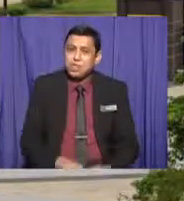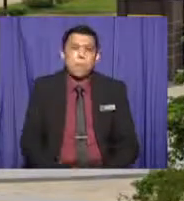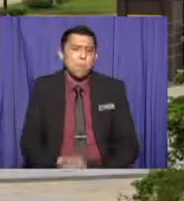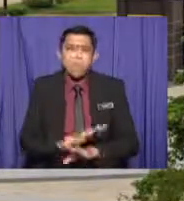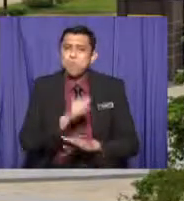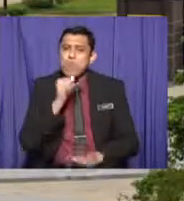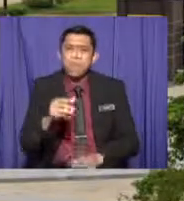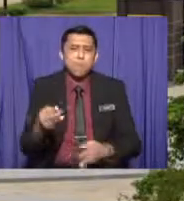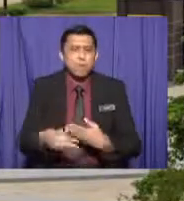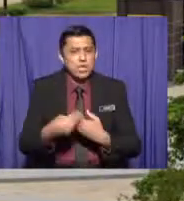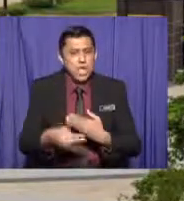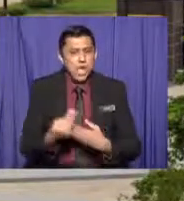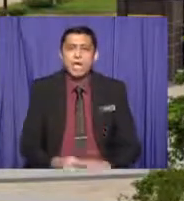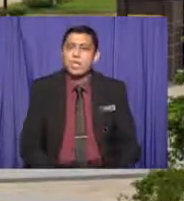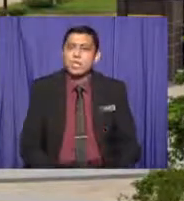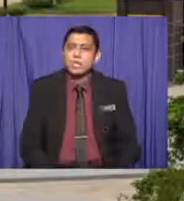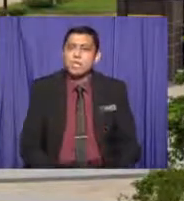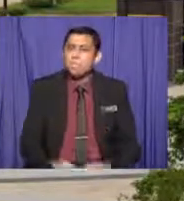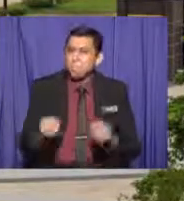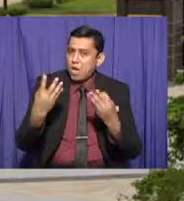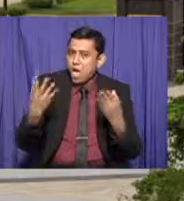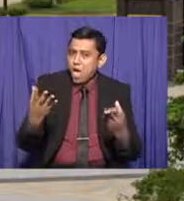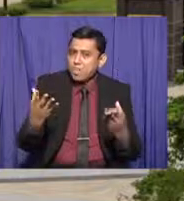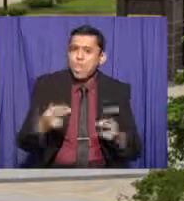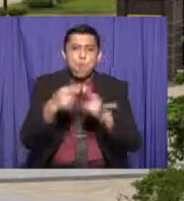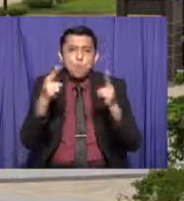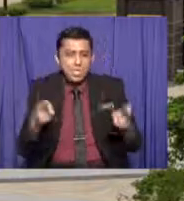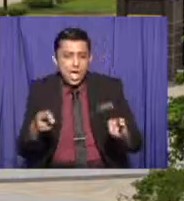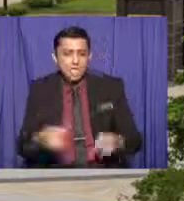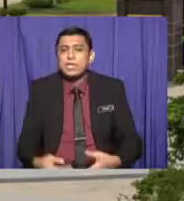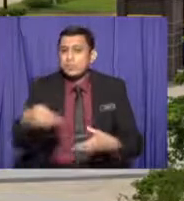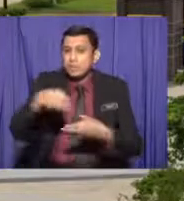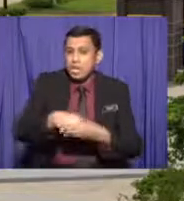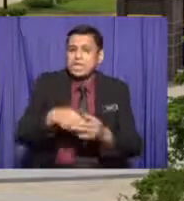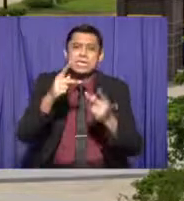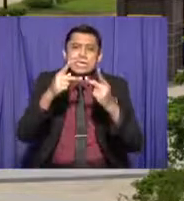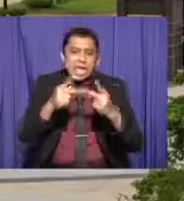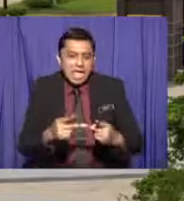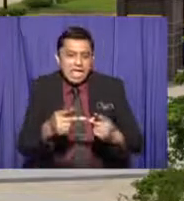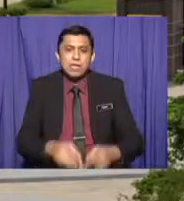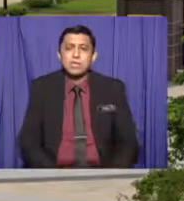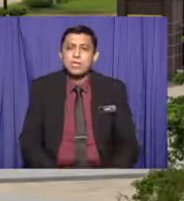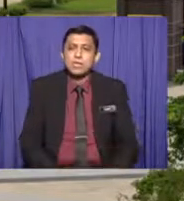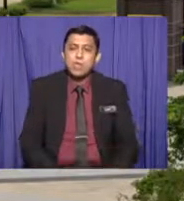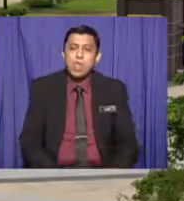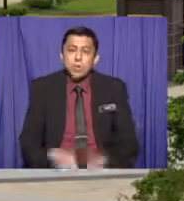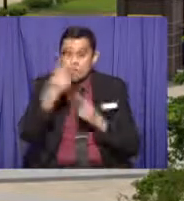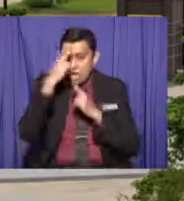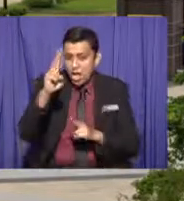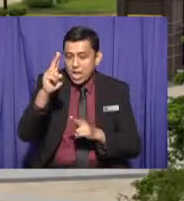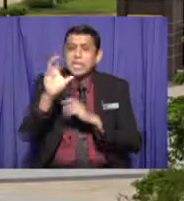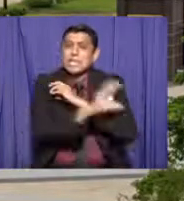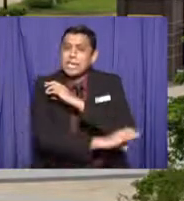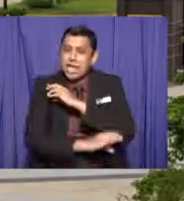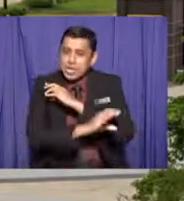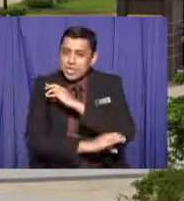mudah kerana terdapat banyak cabaran dalam mengekalkan kedaulatan